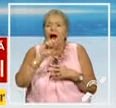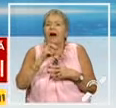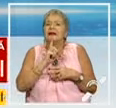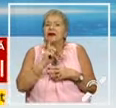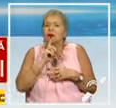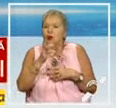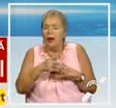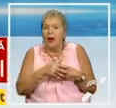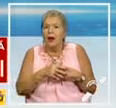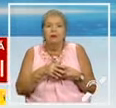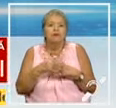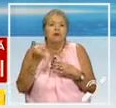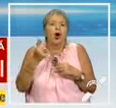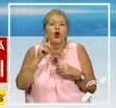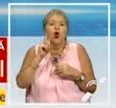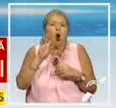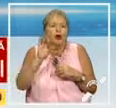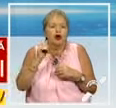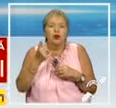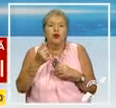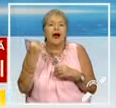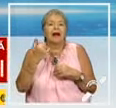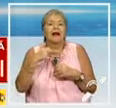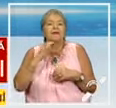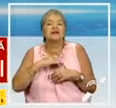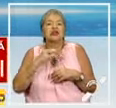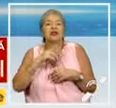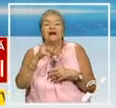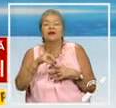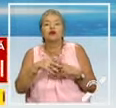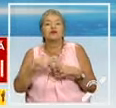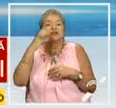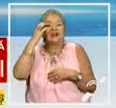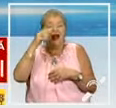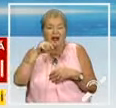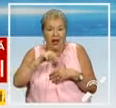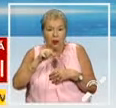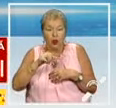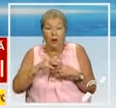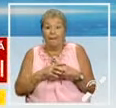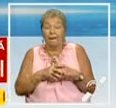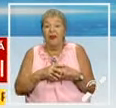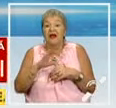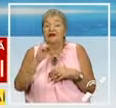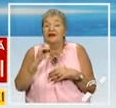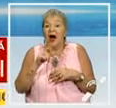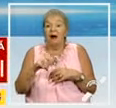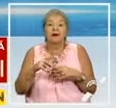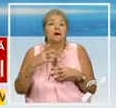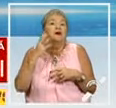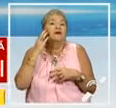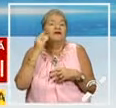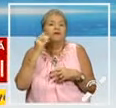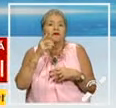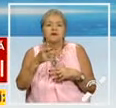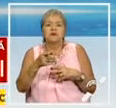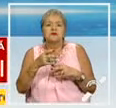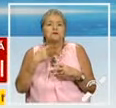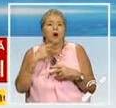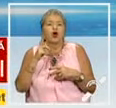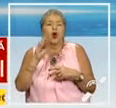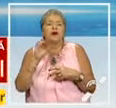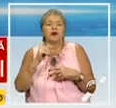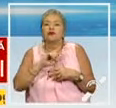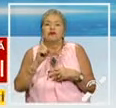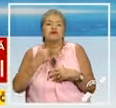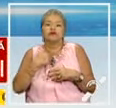exact numele Alinei Gorghiu, actualul președinte interimar al Senatului, însă potrivit surselor, aceasta nu va face parte din viitorul